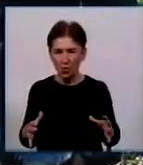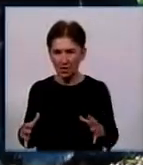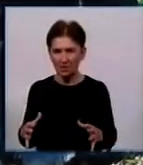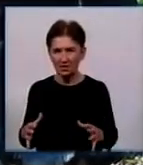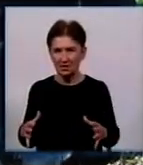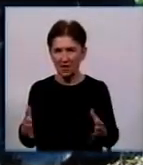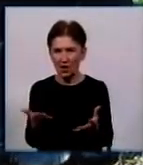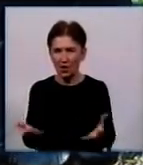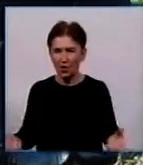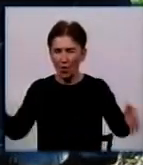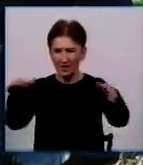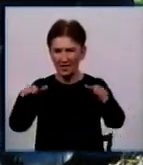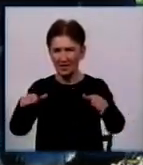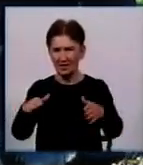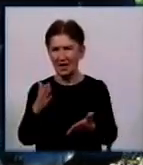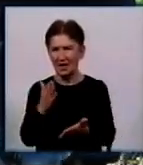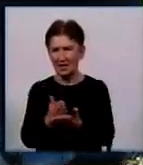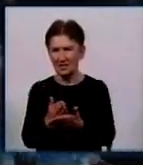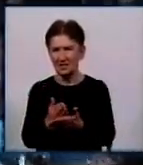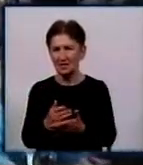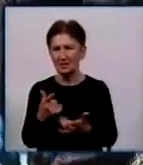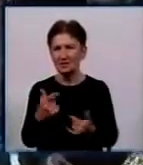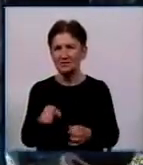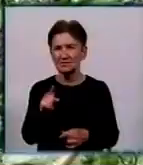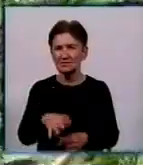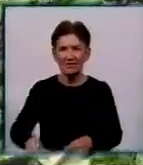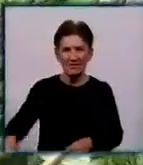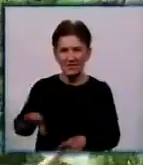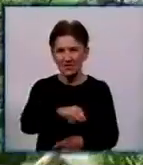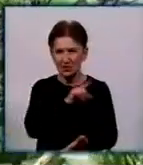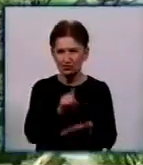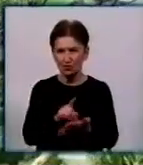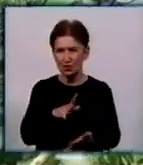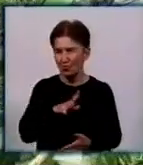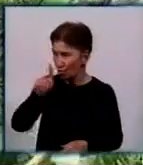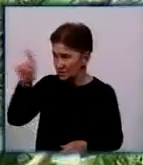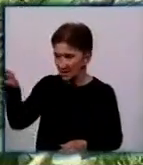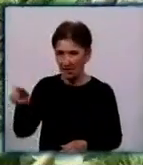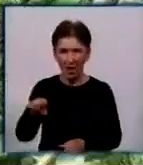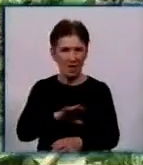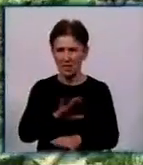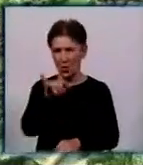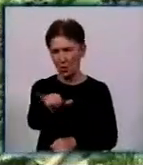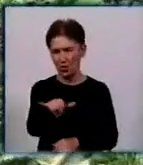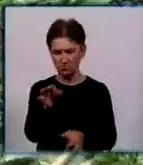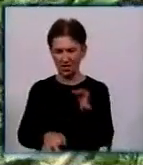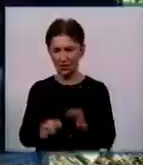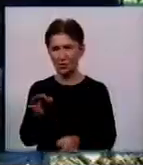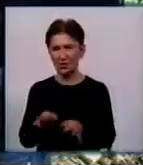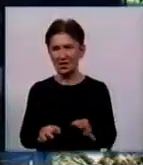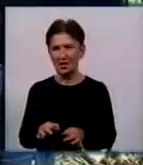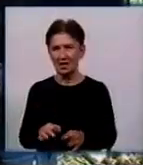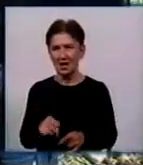контейнери та полігон твердих побутових відходів, де оце все має бути, а не у природі. Пластик дуже